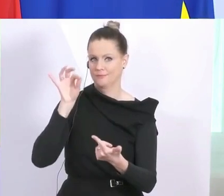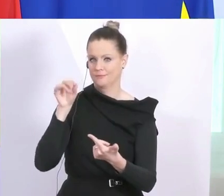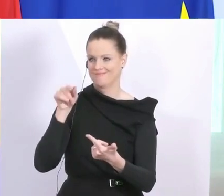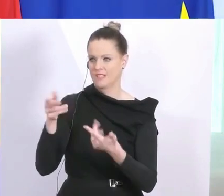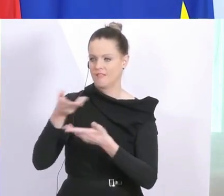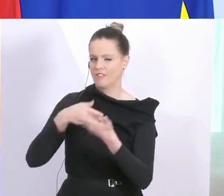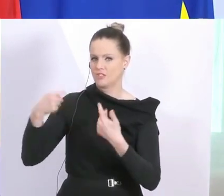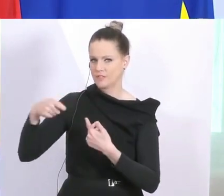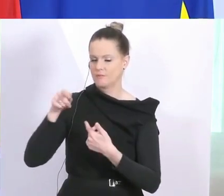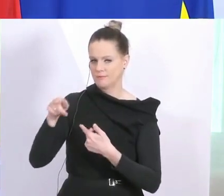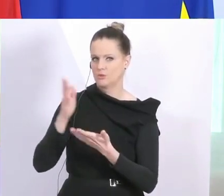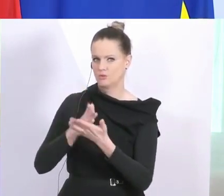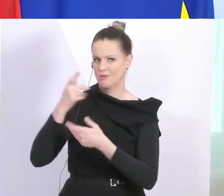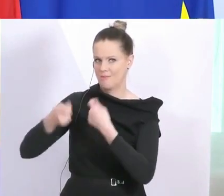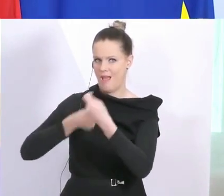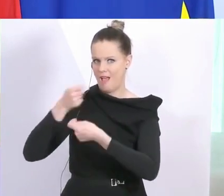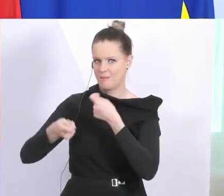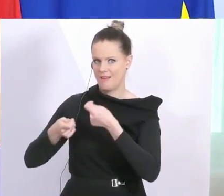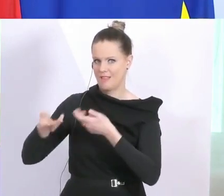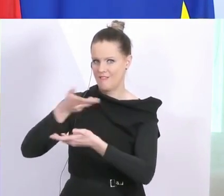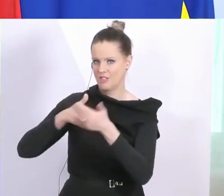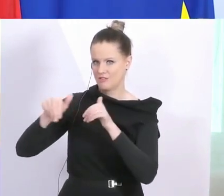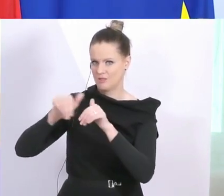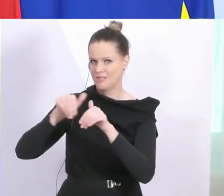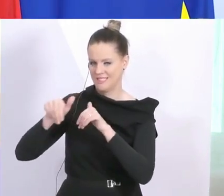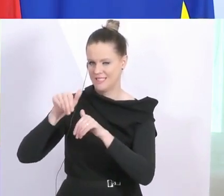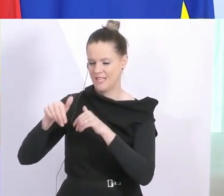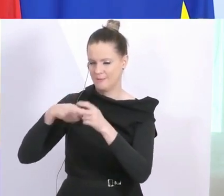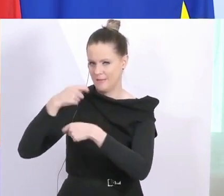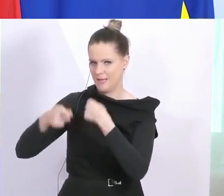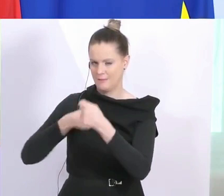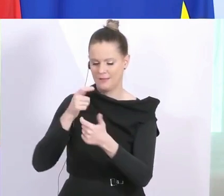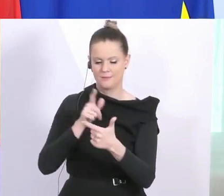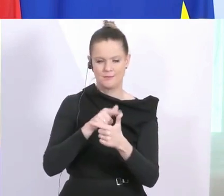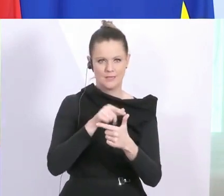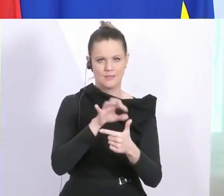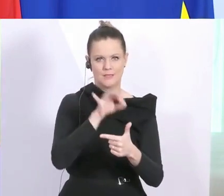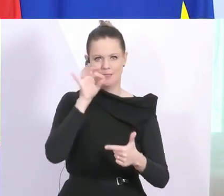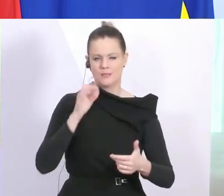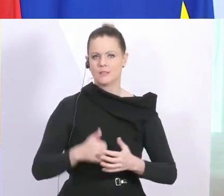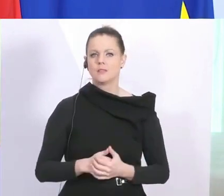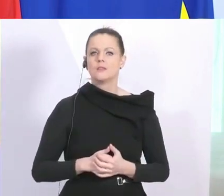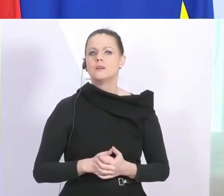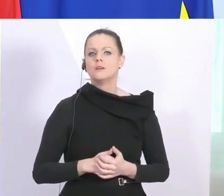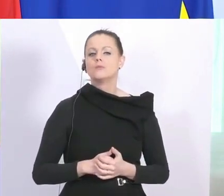schon die Wirtschaftskammer und auch das Wirtschaftsministerium. Zur ersten Frage. Es ist